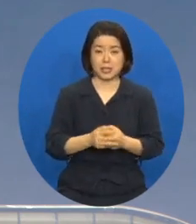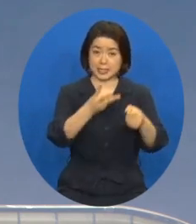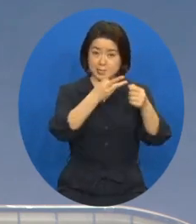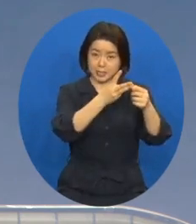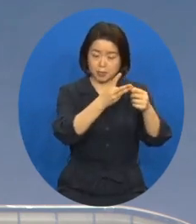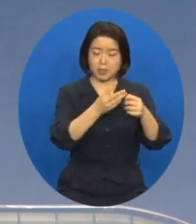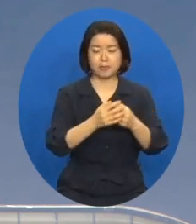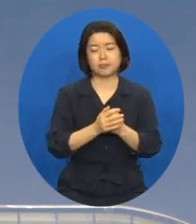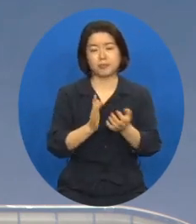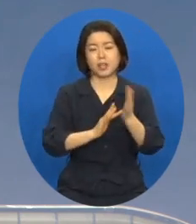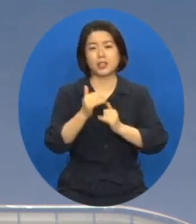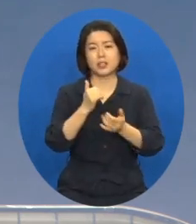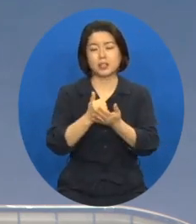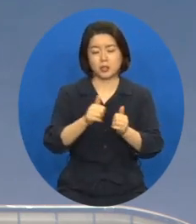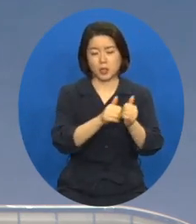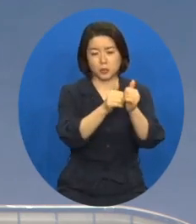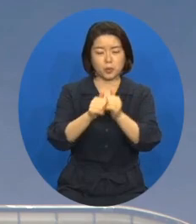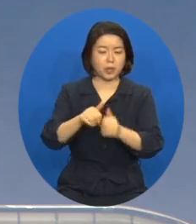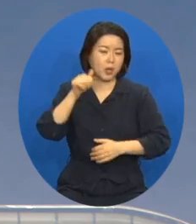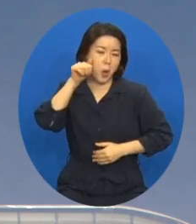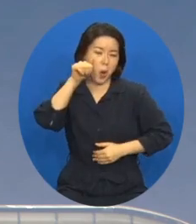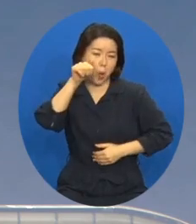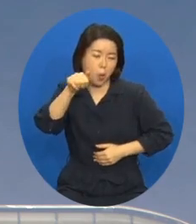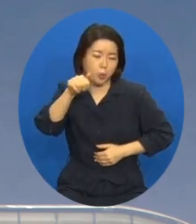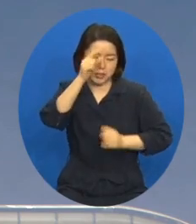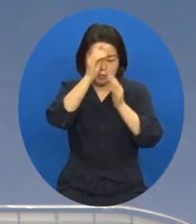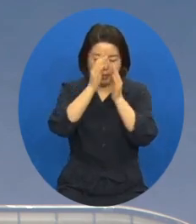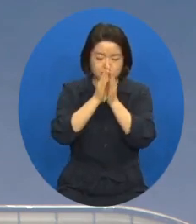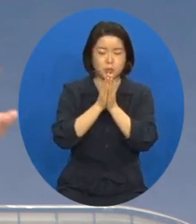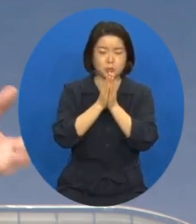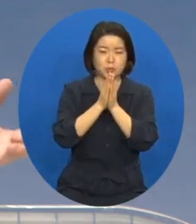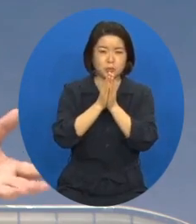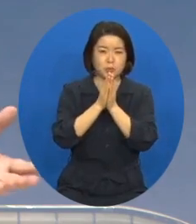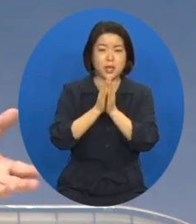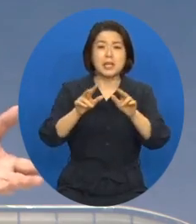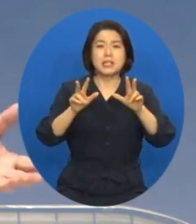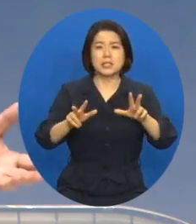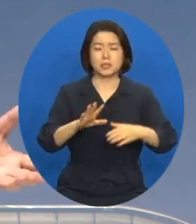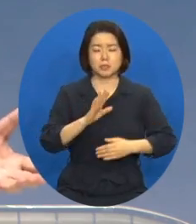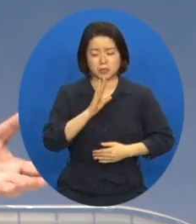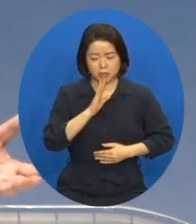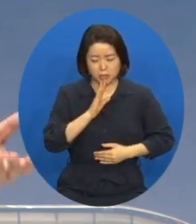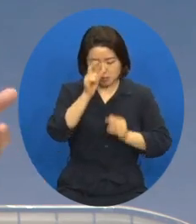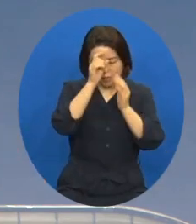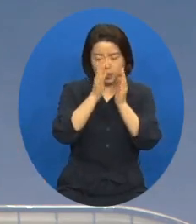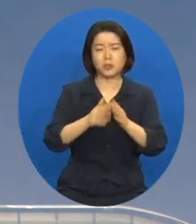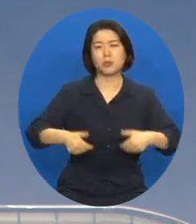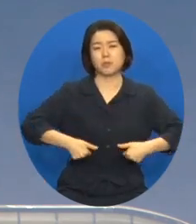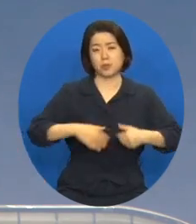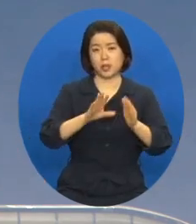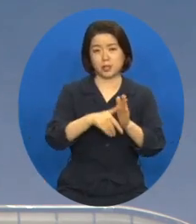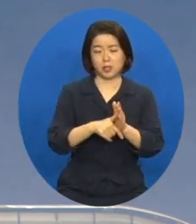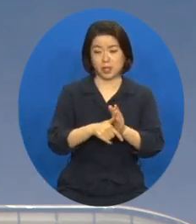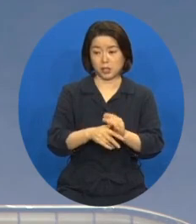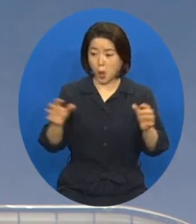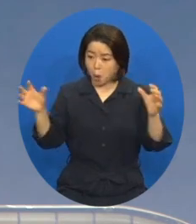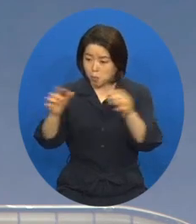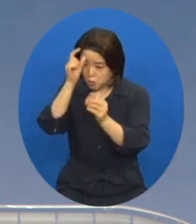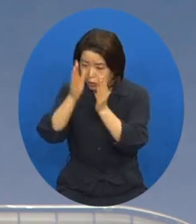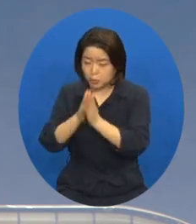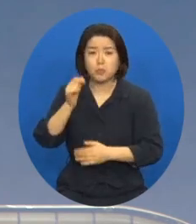예수님과 동행하는 50일 기도예요. 지금이야말로 기도가 필요한 때인데 모여서 기도를